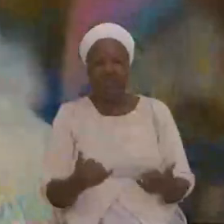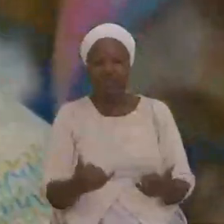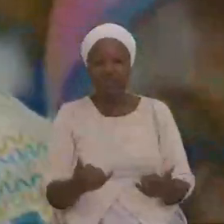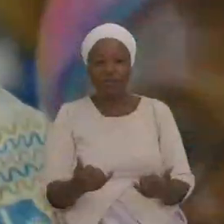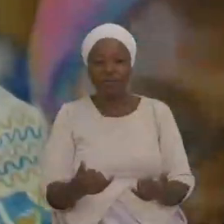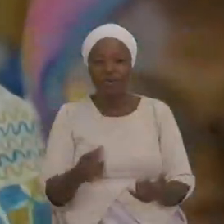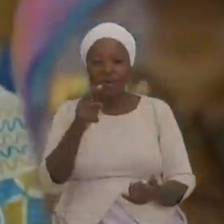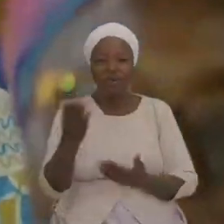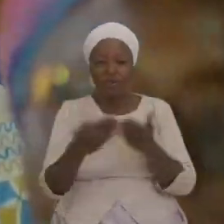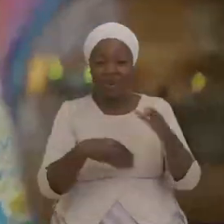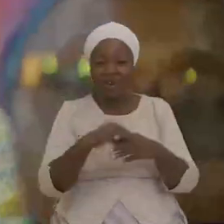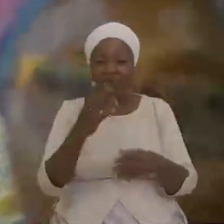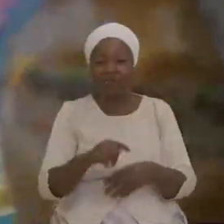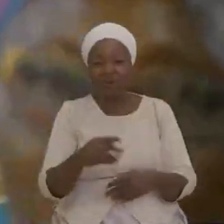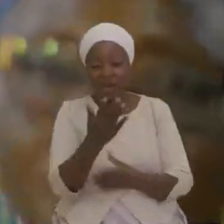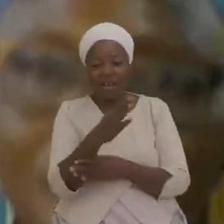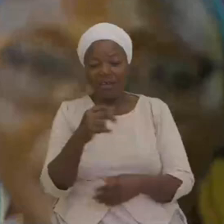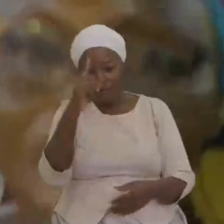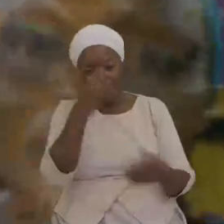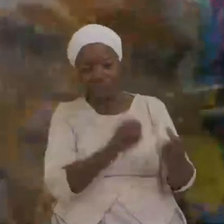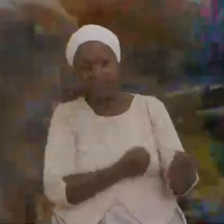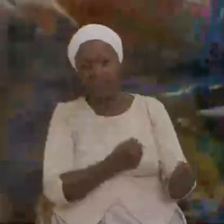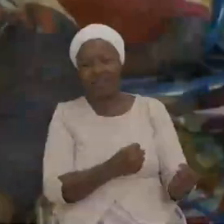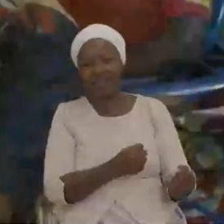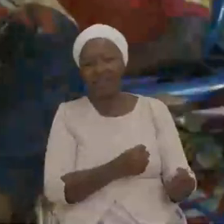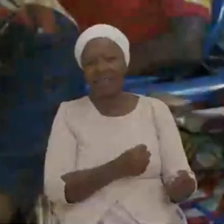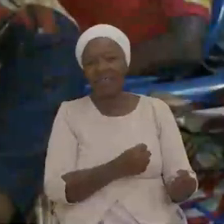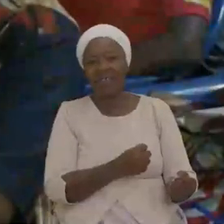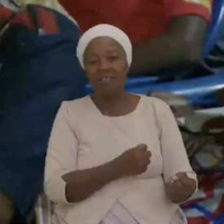disponible. Tu étends seulement ta main de foi.